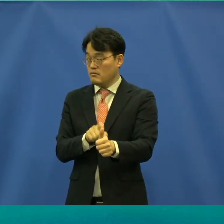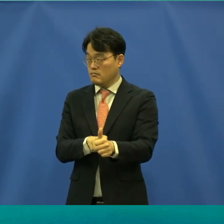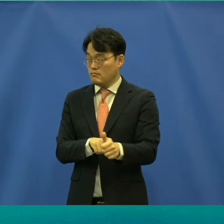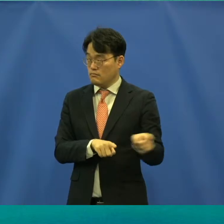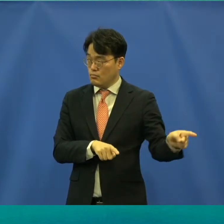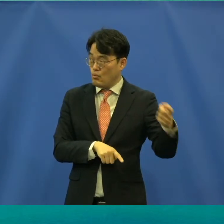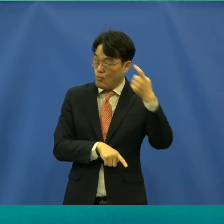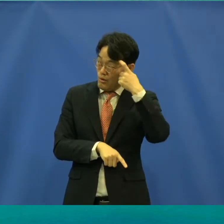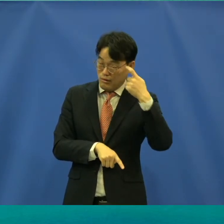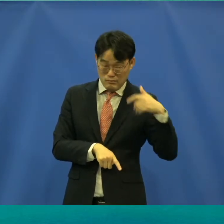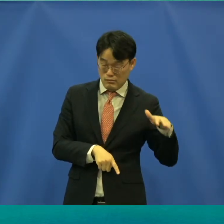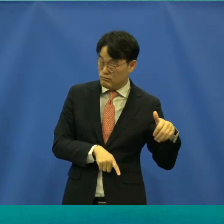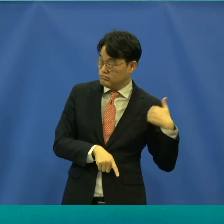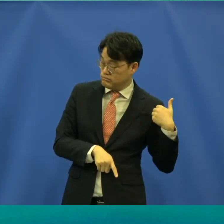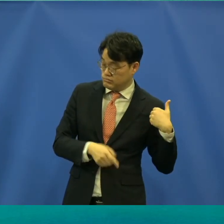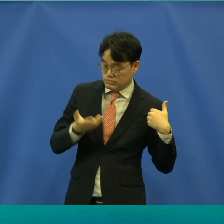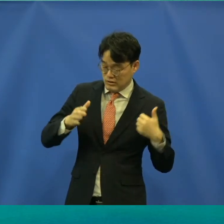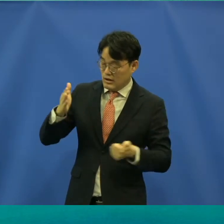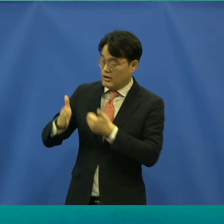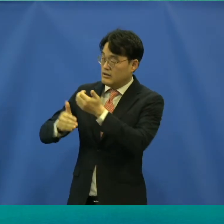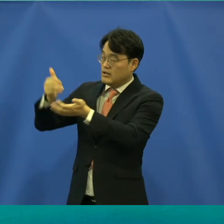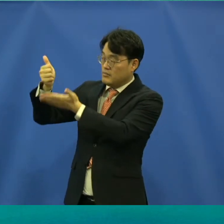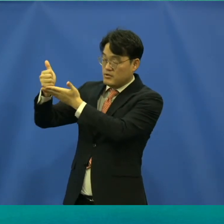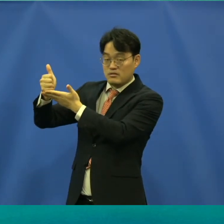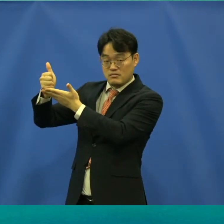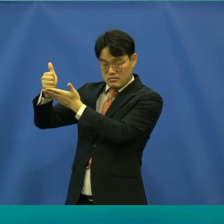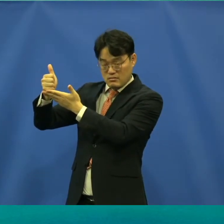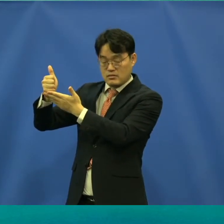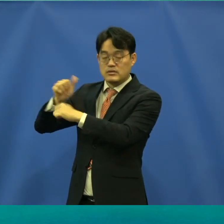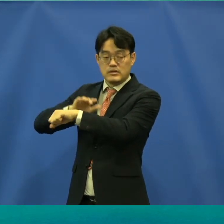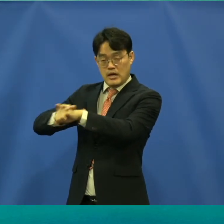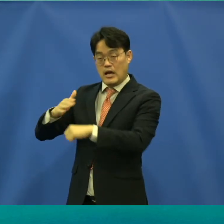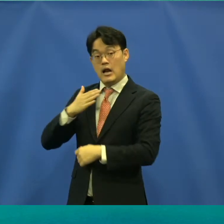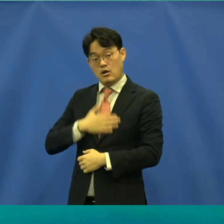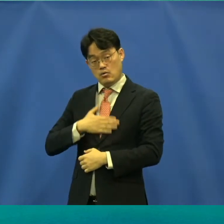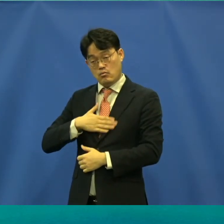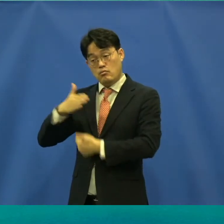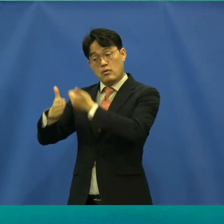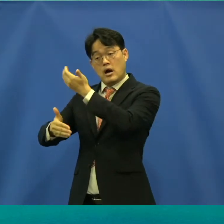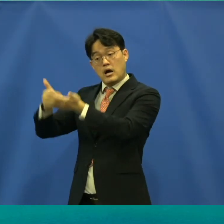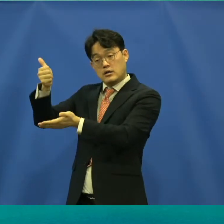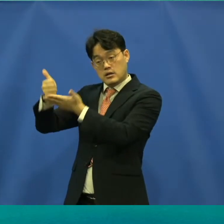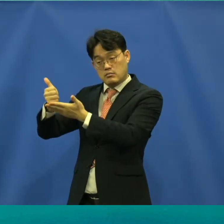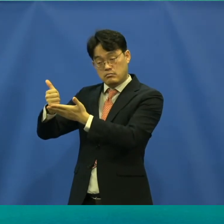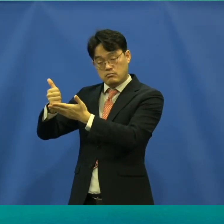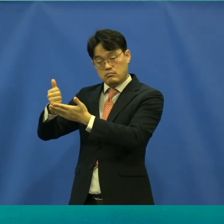계시고 하나님의 생각은 나의 생각과 다르고 하나님의 계획은 우리의 계획보다 크기 때문에.